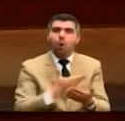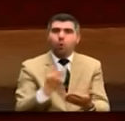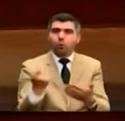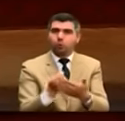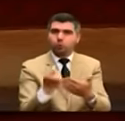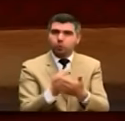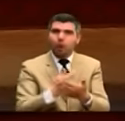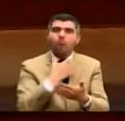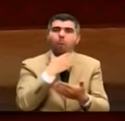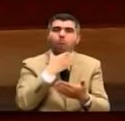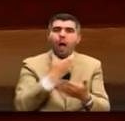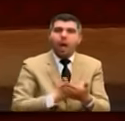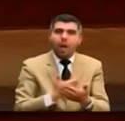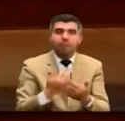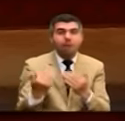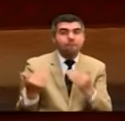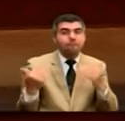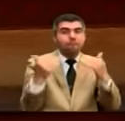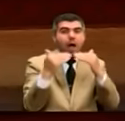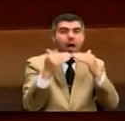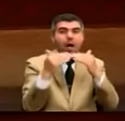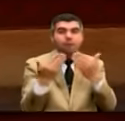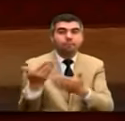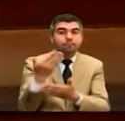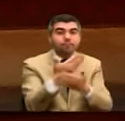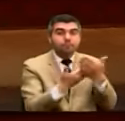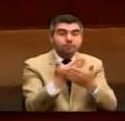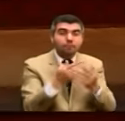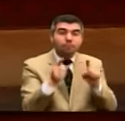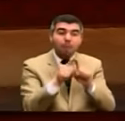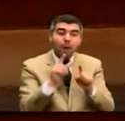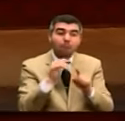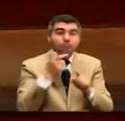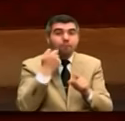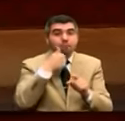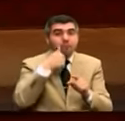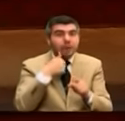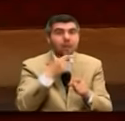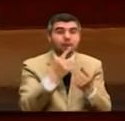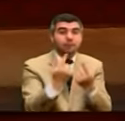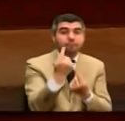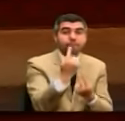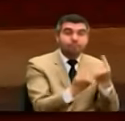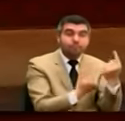المؤهلين لتحرير العقود والنيابة العامة المختصة من أجل ضبط حالة تزوير في حالة الشك، النظر في إمكانية